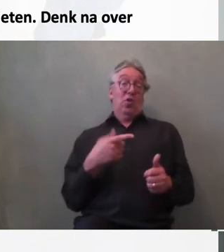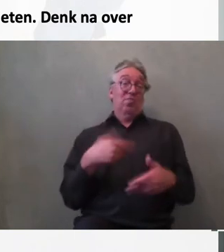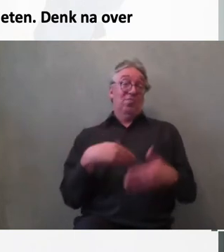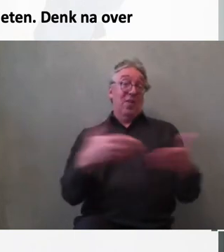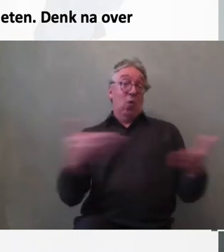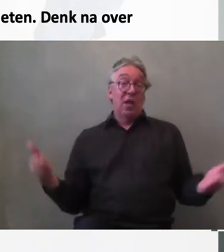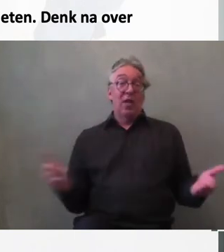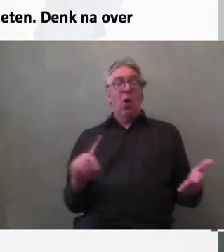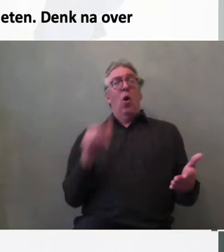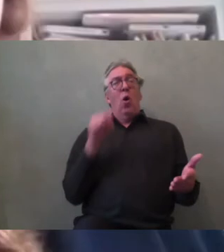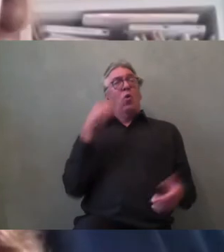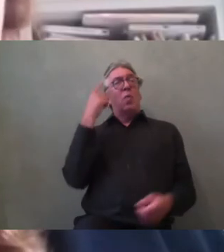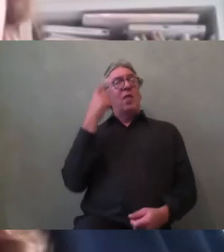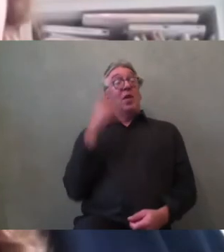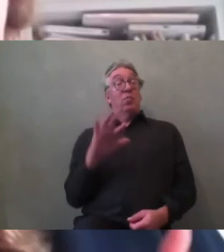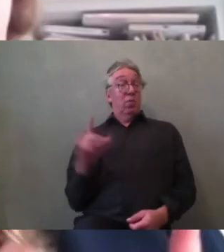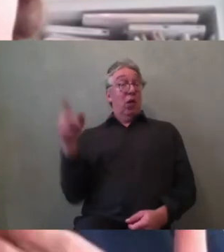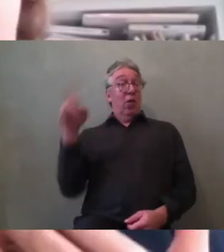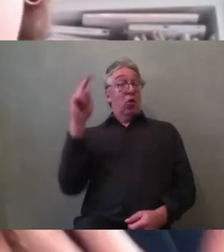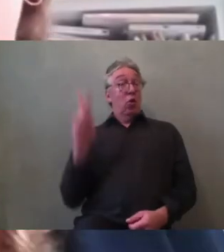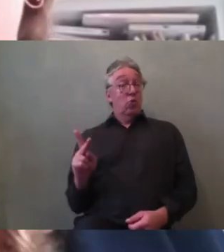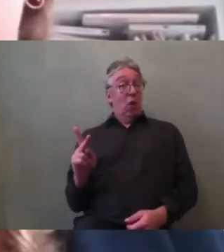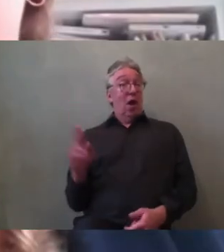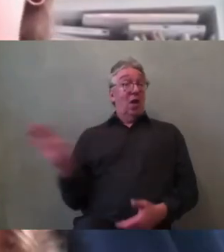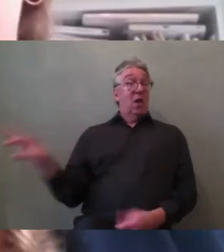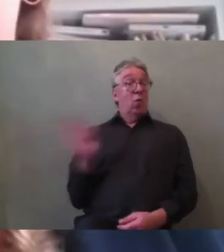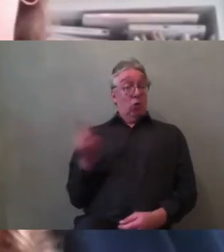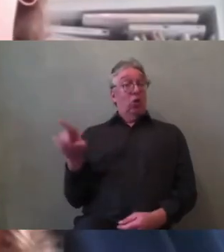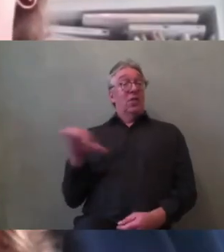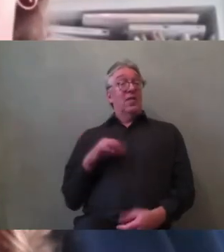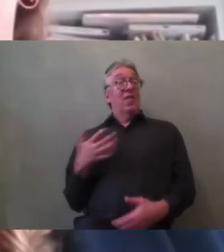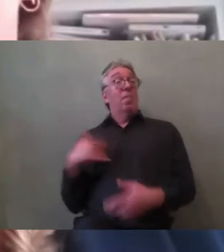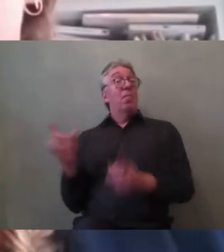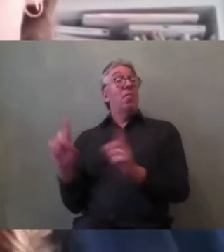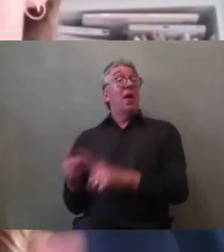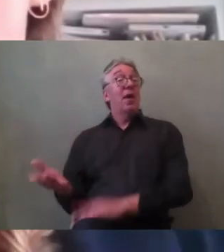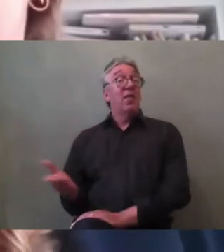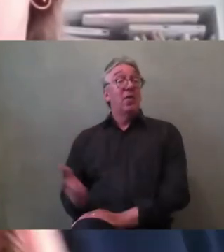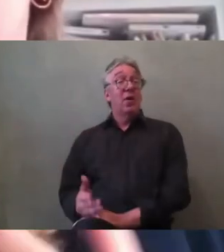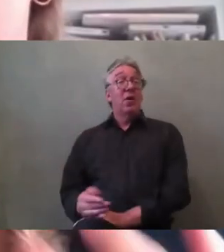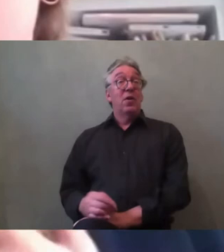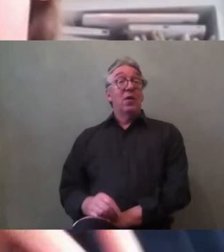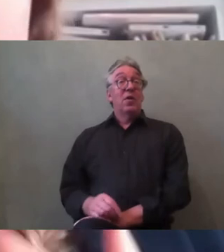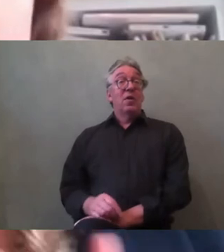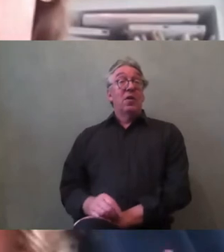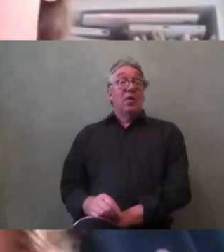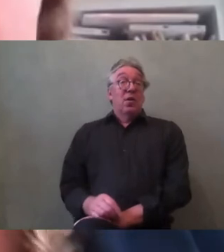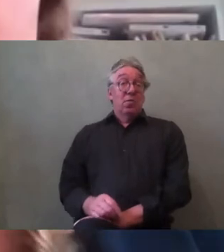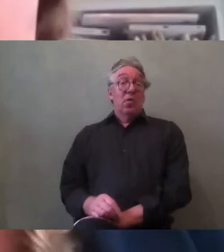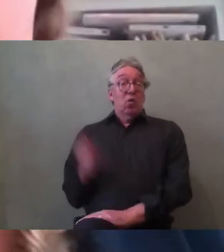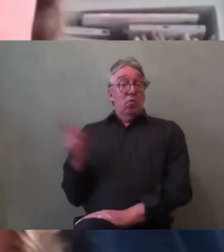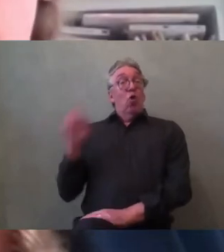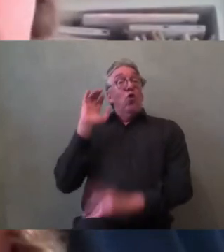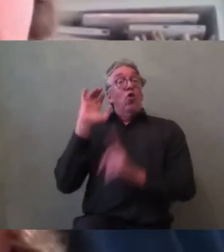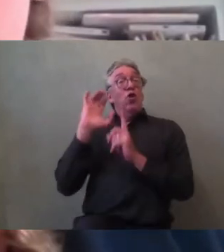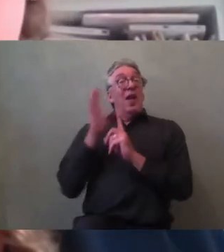denken over of je misschien kunstenaars of makers kan uitnodigen die zelf een beperking hebben, om ook die creatieve invalshoek mee te